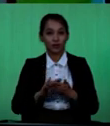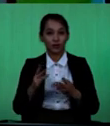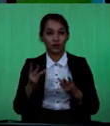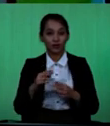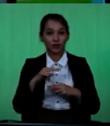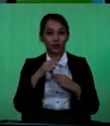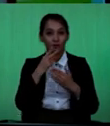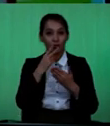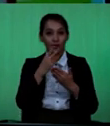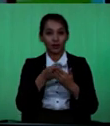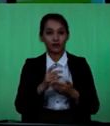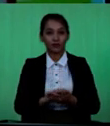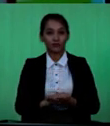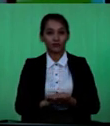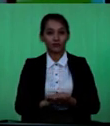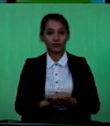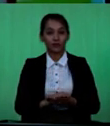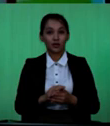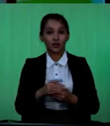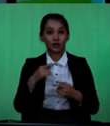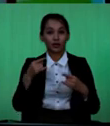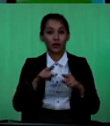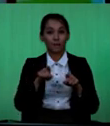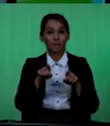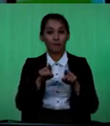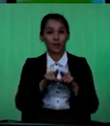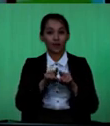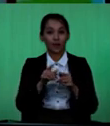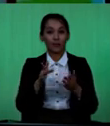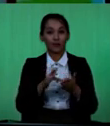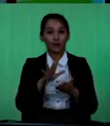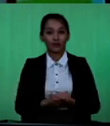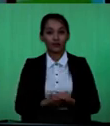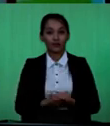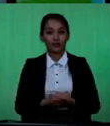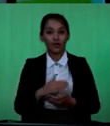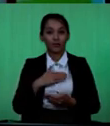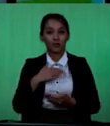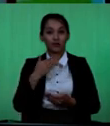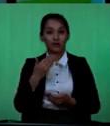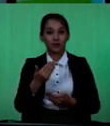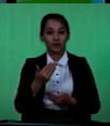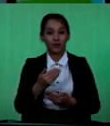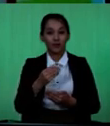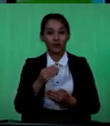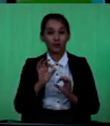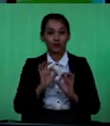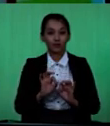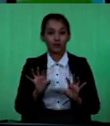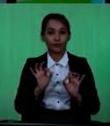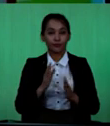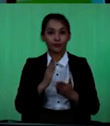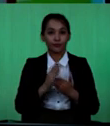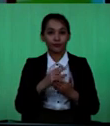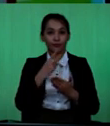qiling. Mana bu ko'rinishda daftaringizga yozib oling. Men sizlarga buni tushuntirib beraman.